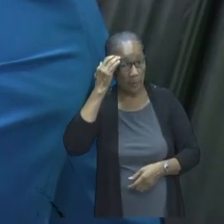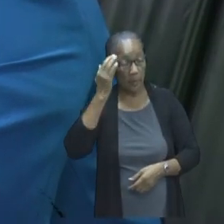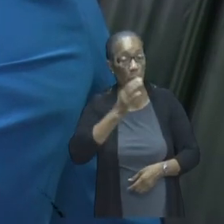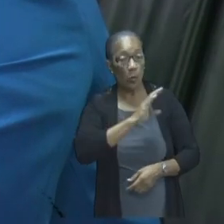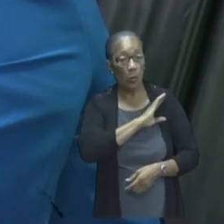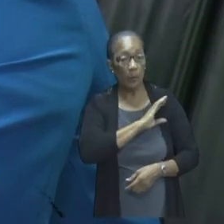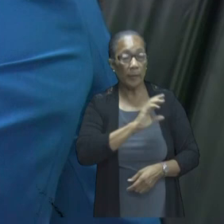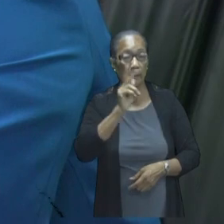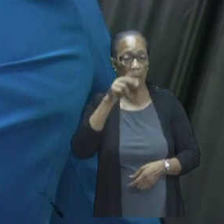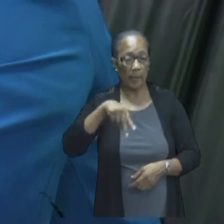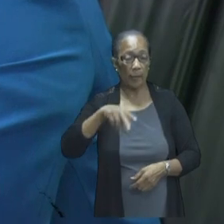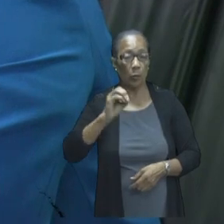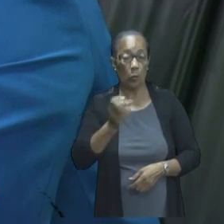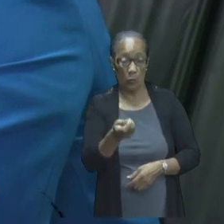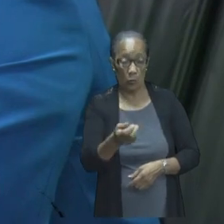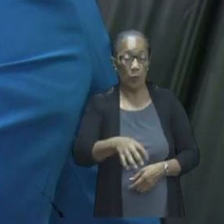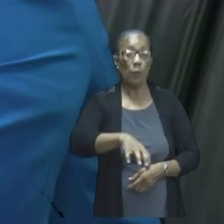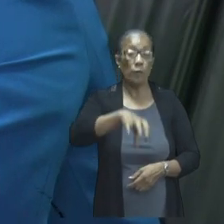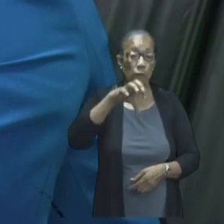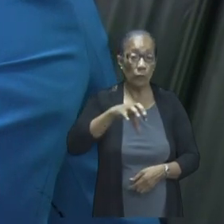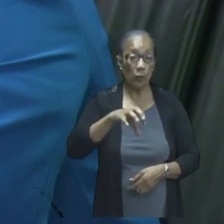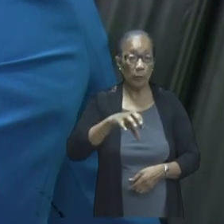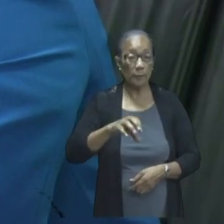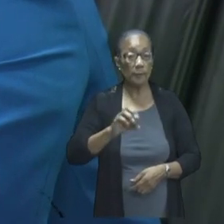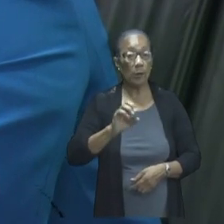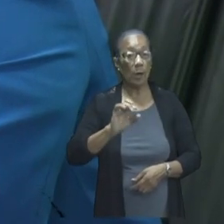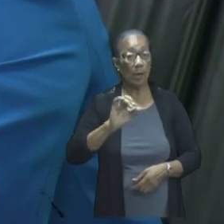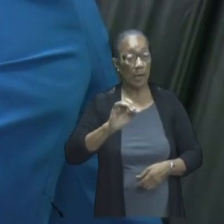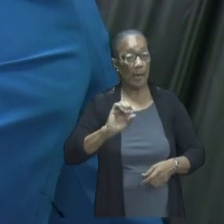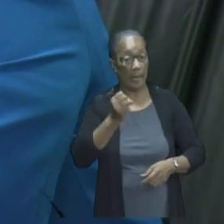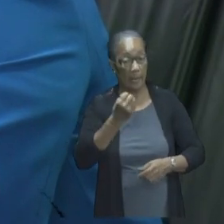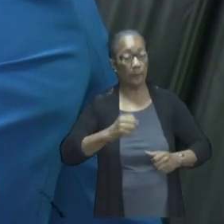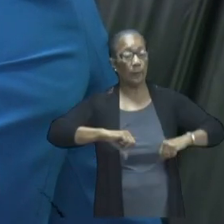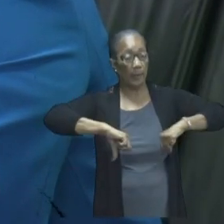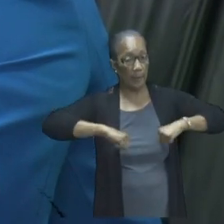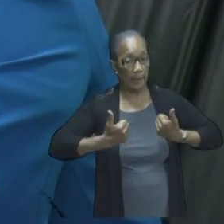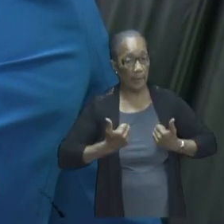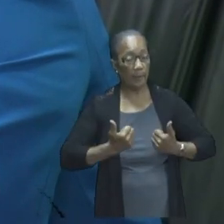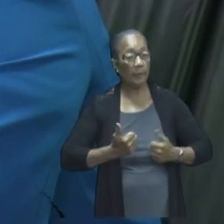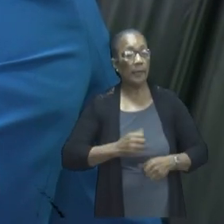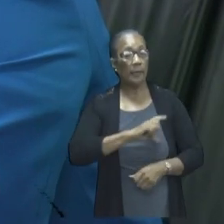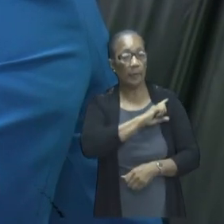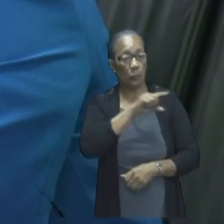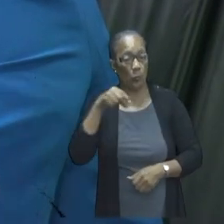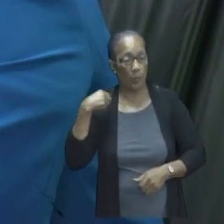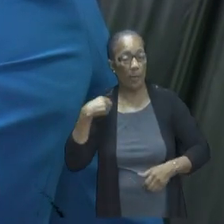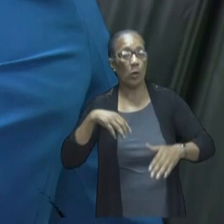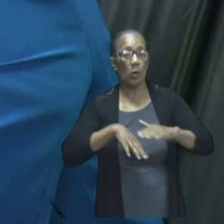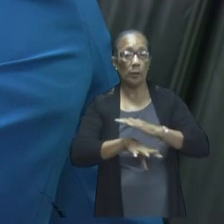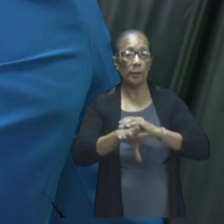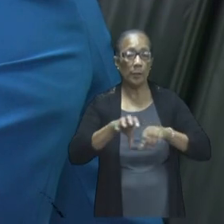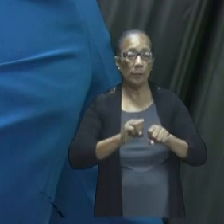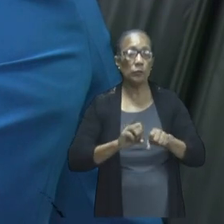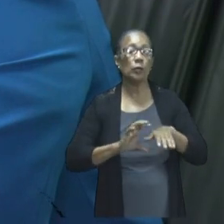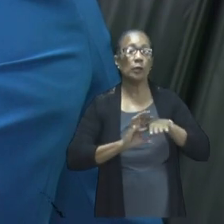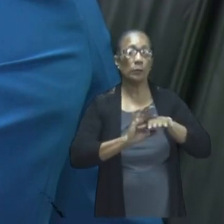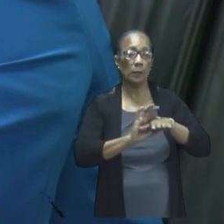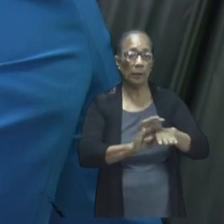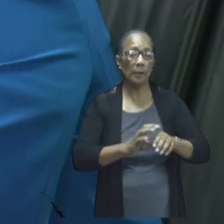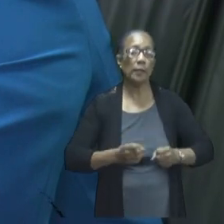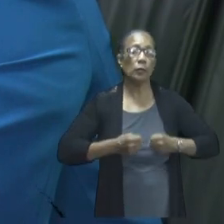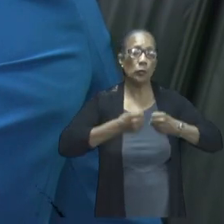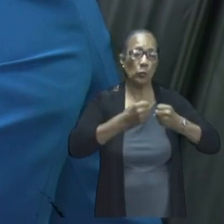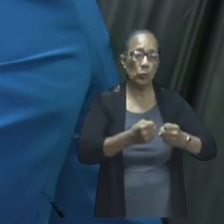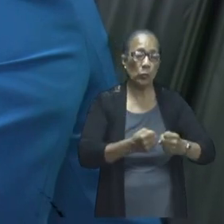phones heel binnenkort is het imove ons ook operationeel zodat wij die ondernemers kunnen begeleiden coachen en stimuleren